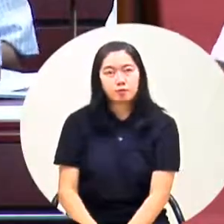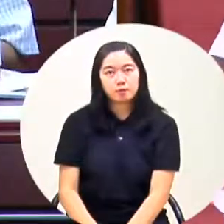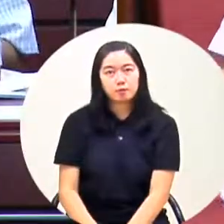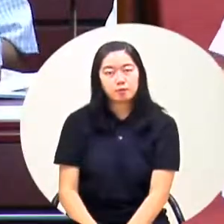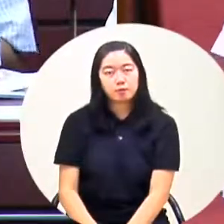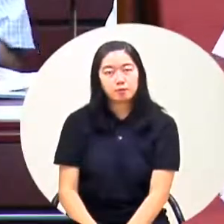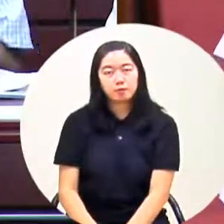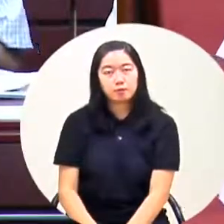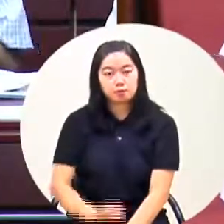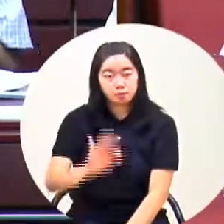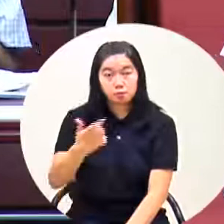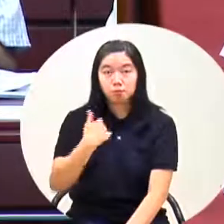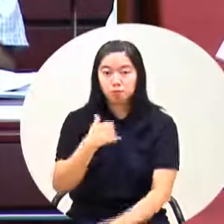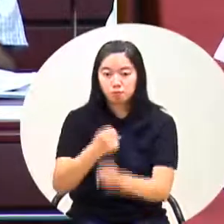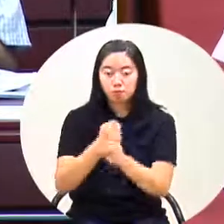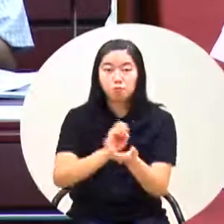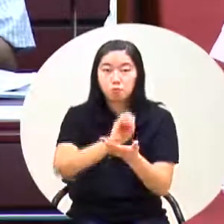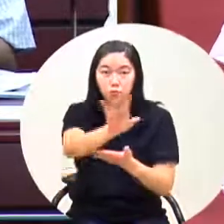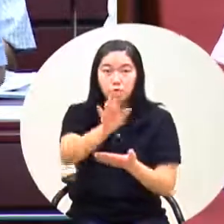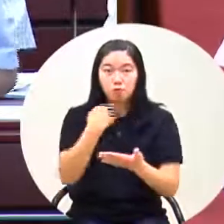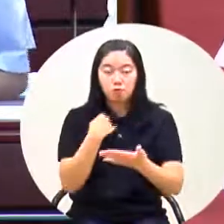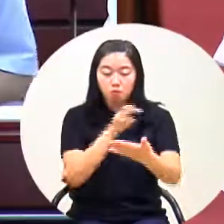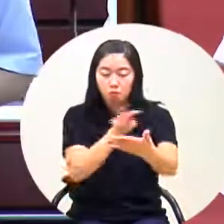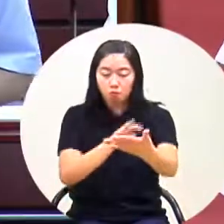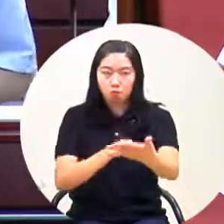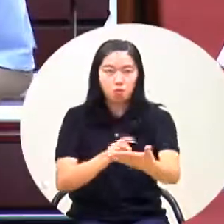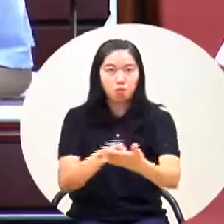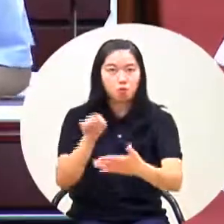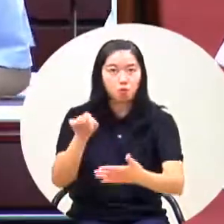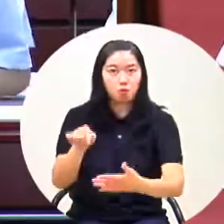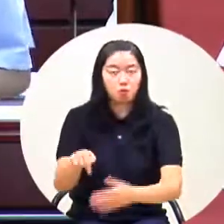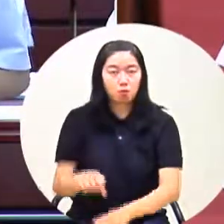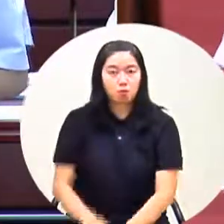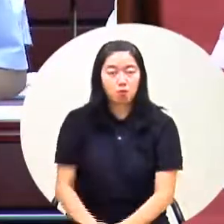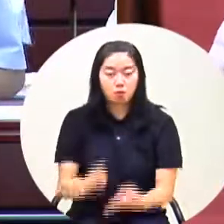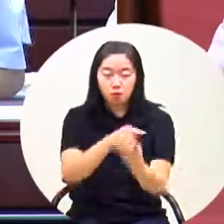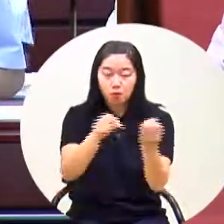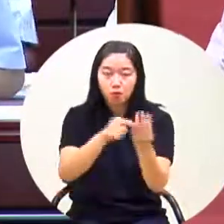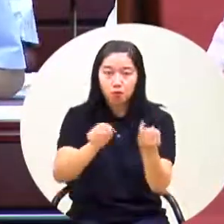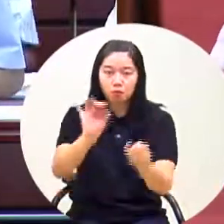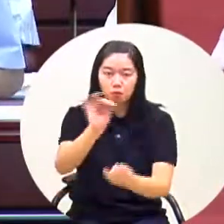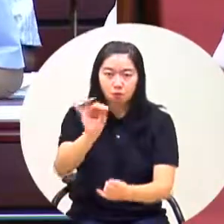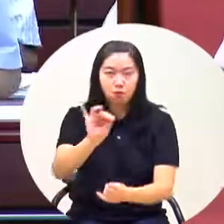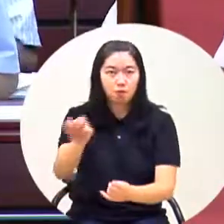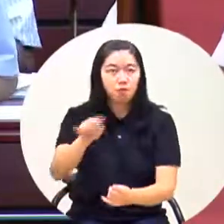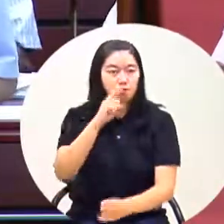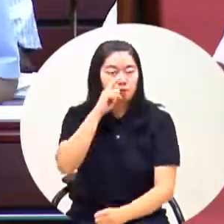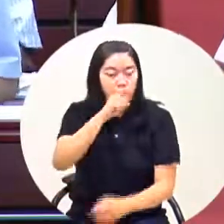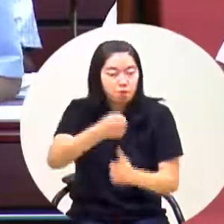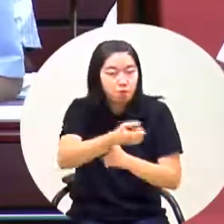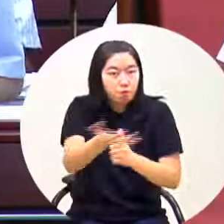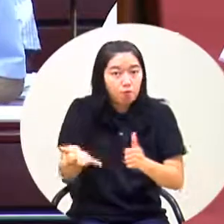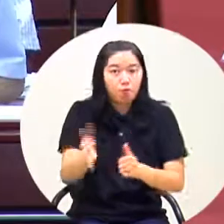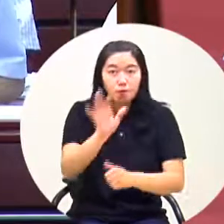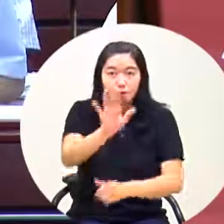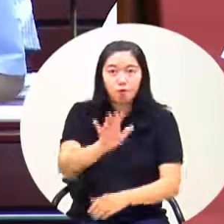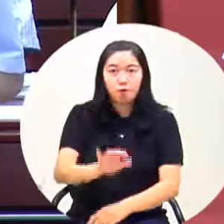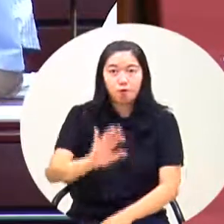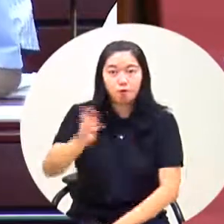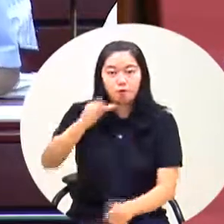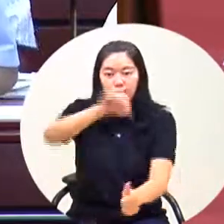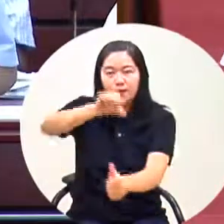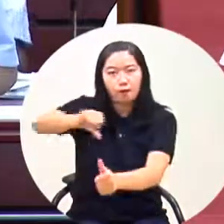的业务报告里面来看吼，你总共有百几件这污染源嘛，对不对？你的采花那卡